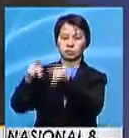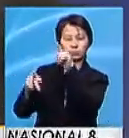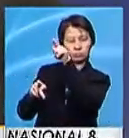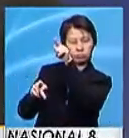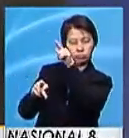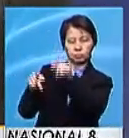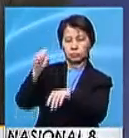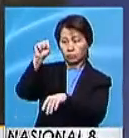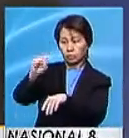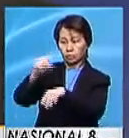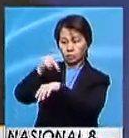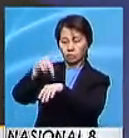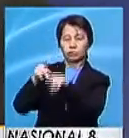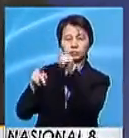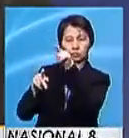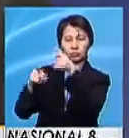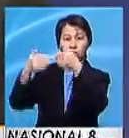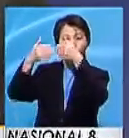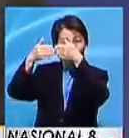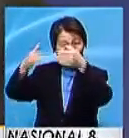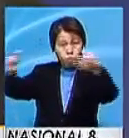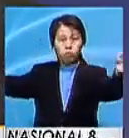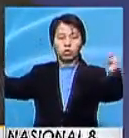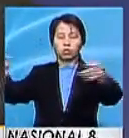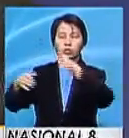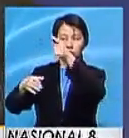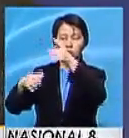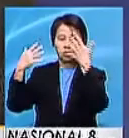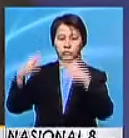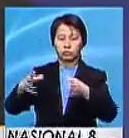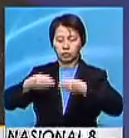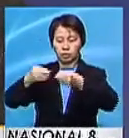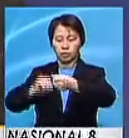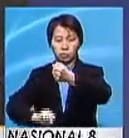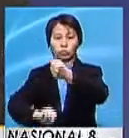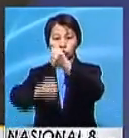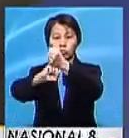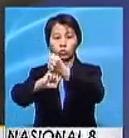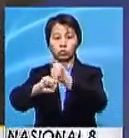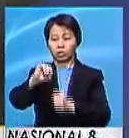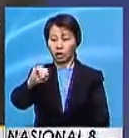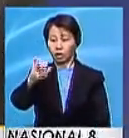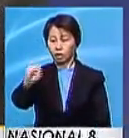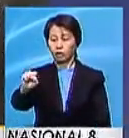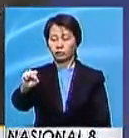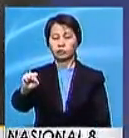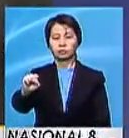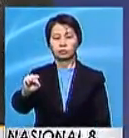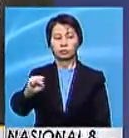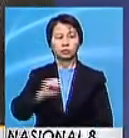salah satu tempat yang secara terbuka mereka telah memberi sokongan kepada ISIS. Jadi